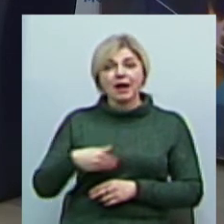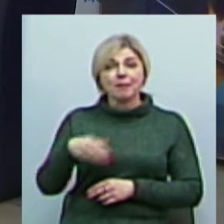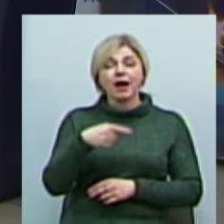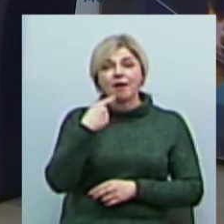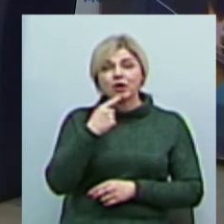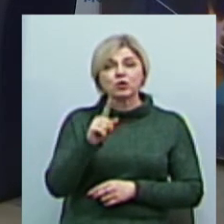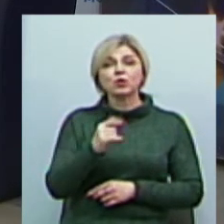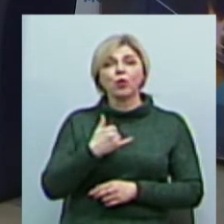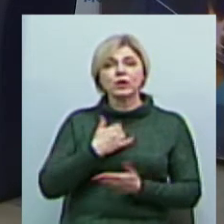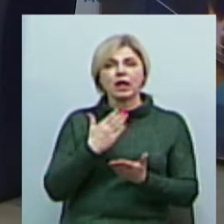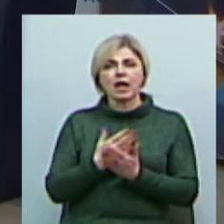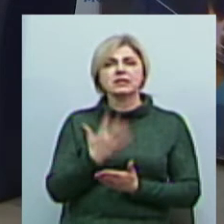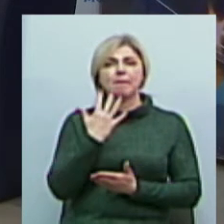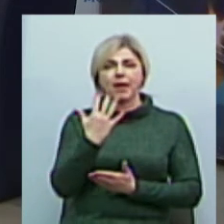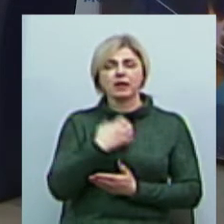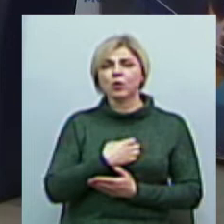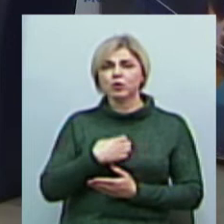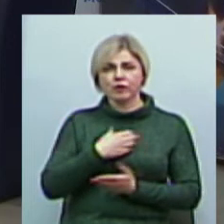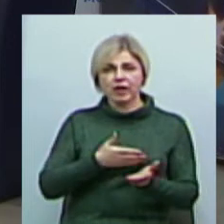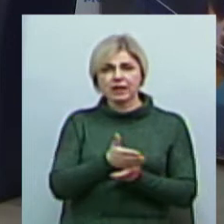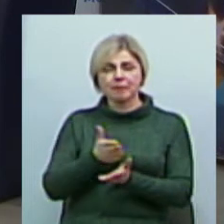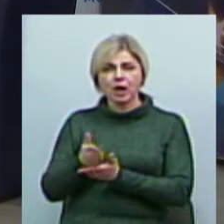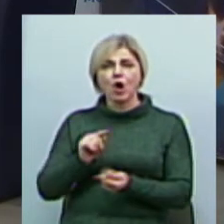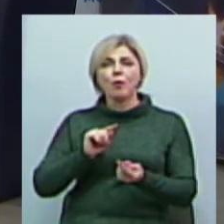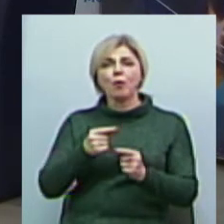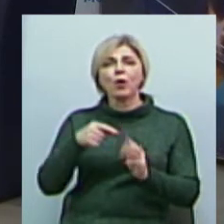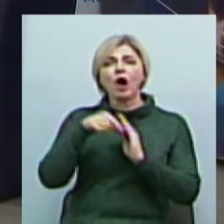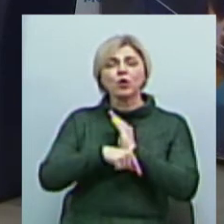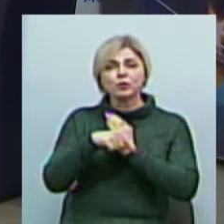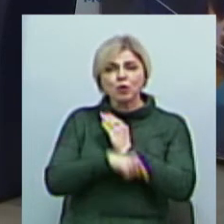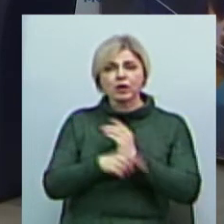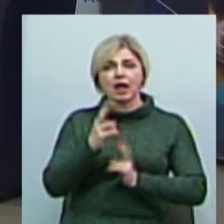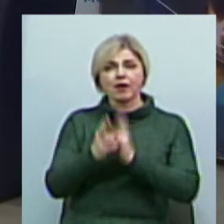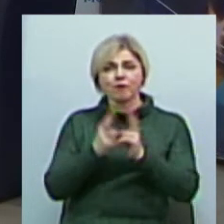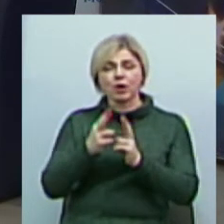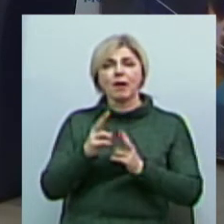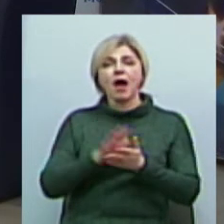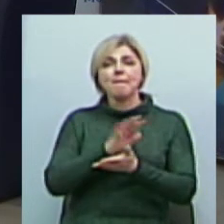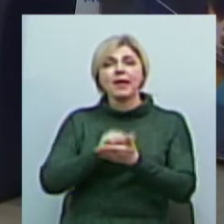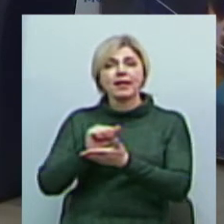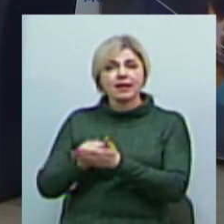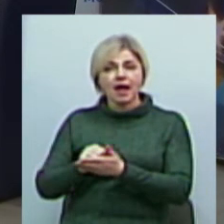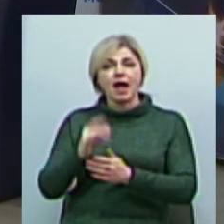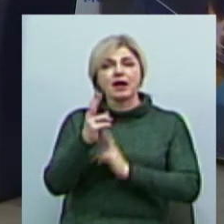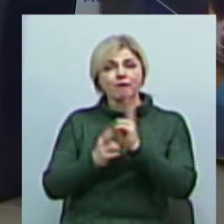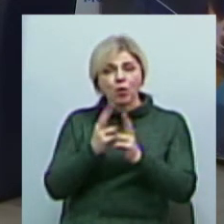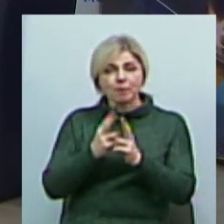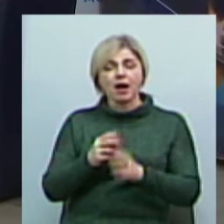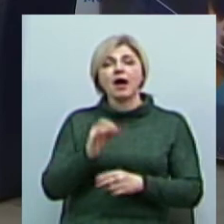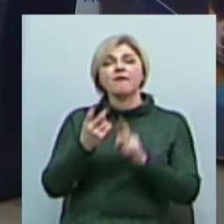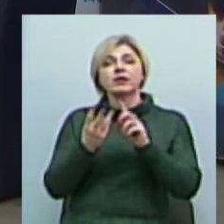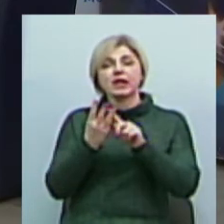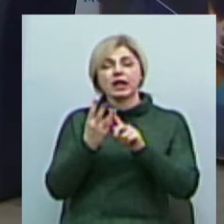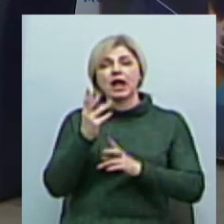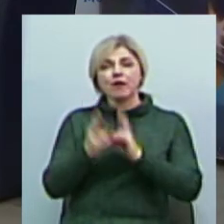есть 5 ключевых направлений. Это антикоррупционная реформа, медиареформа, реформа местного